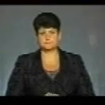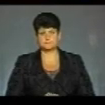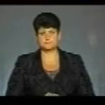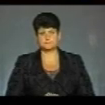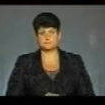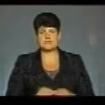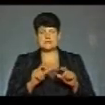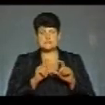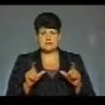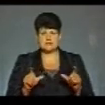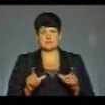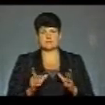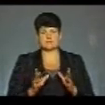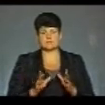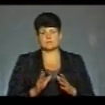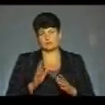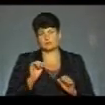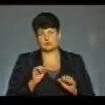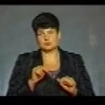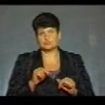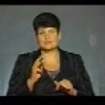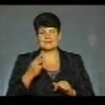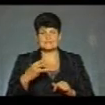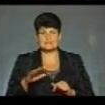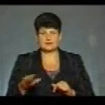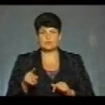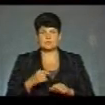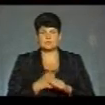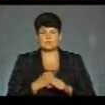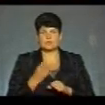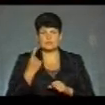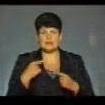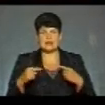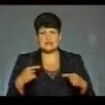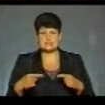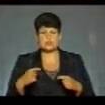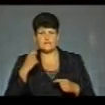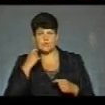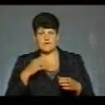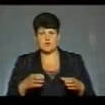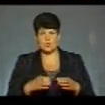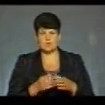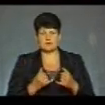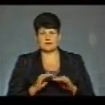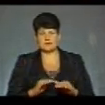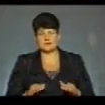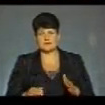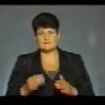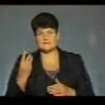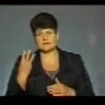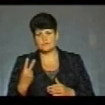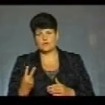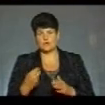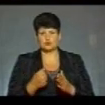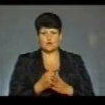Заклад розрахований на 30 дітей. Тут працюватиме одна різновікова група для дошкільнят віком від 2